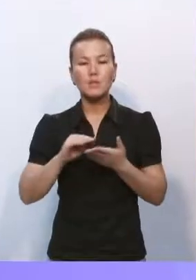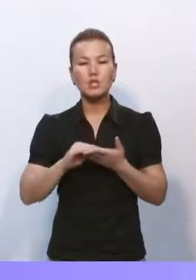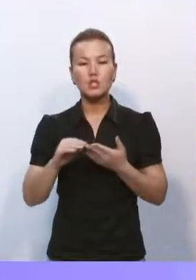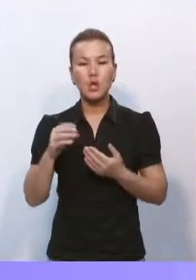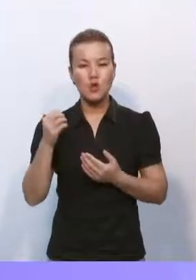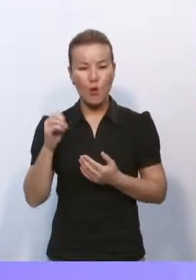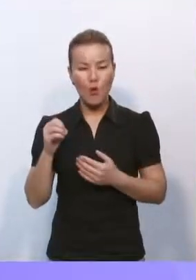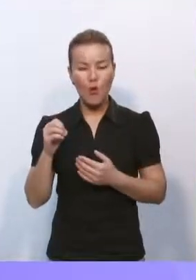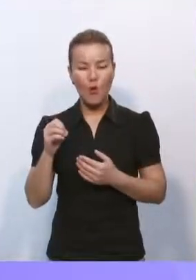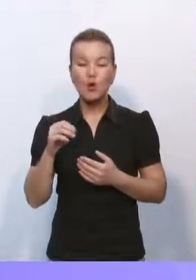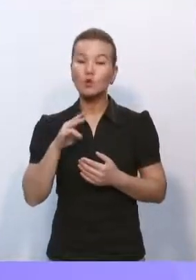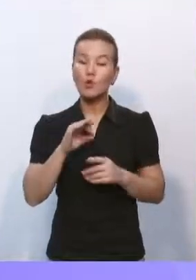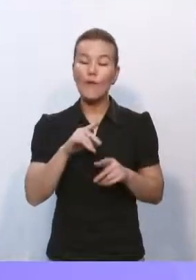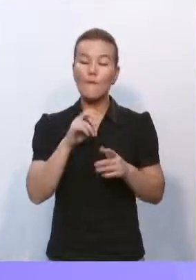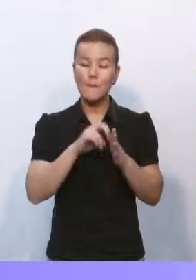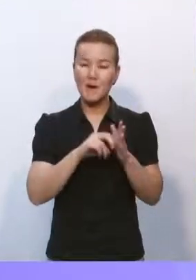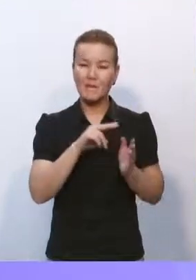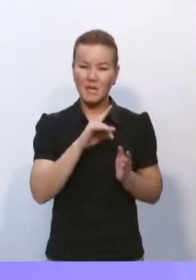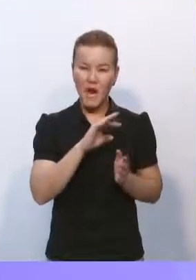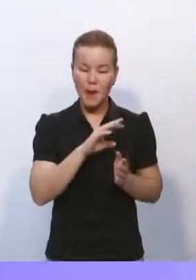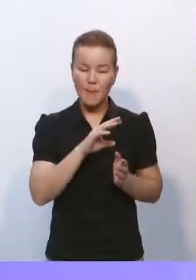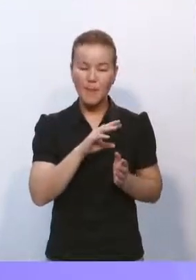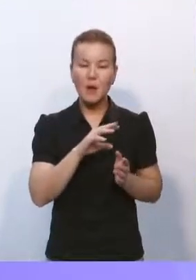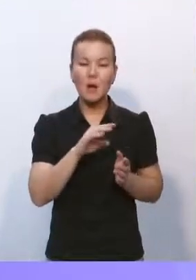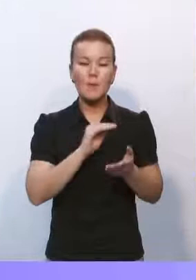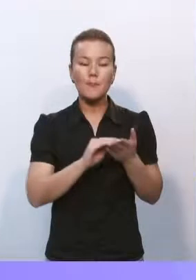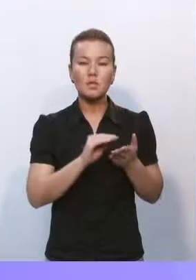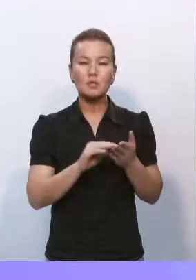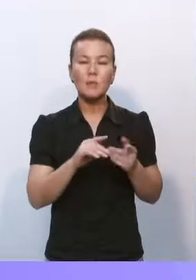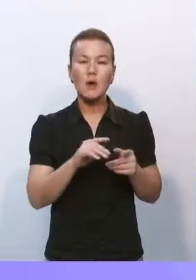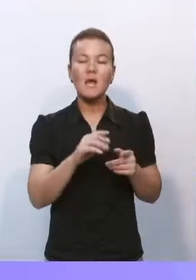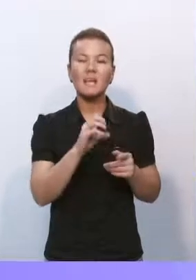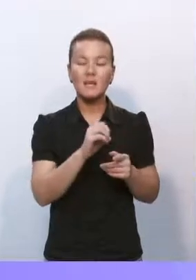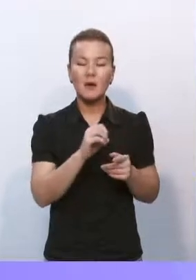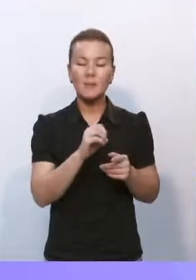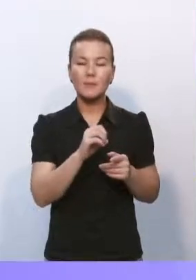пишем «ё», то в проверяемом слове пишем «е».